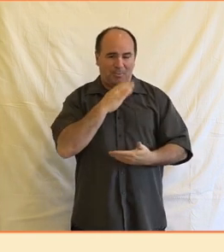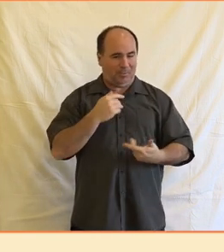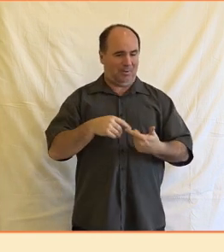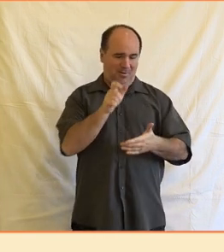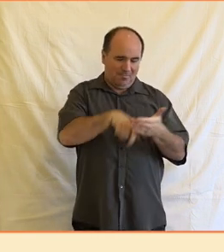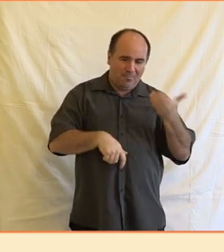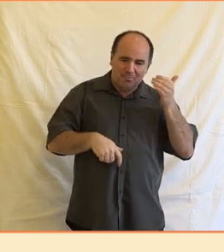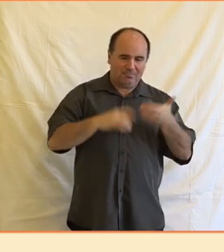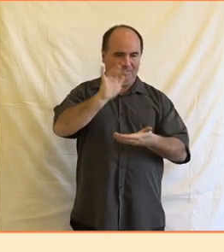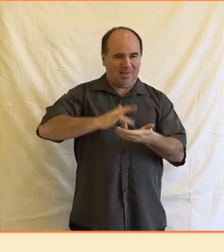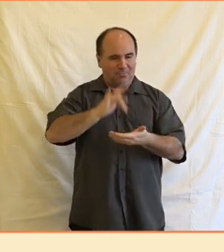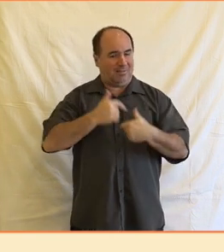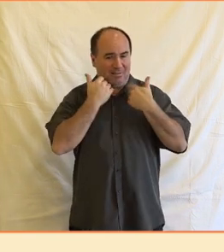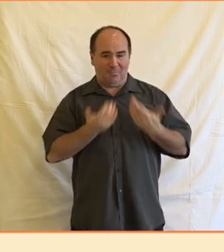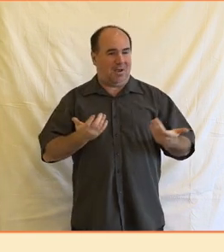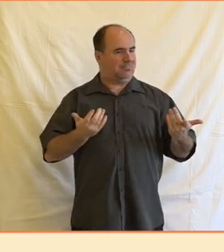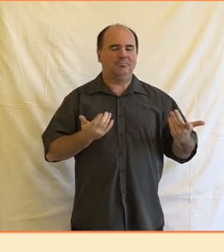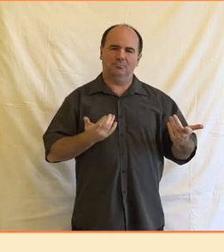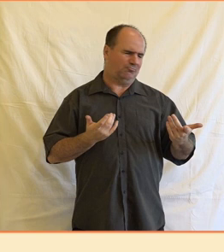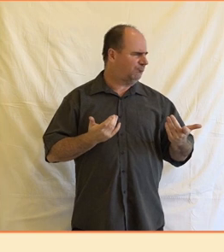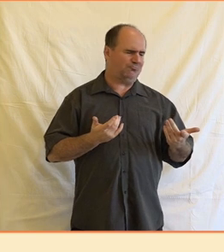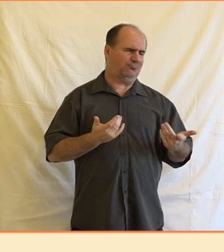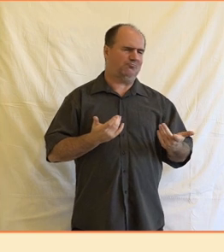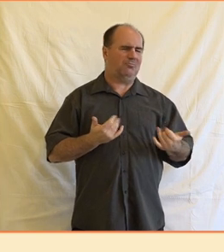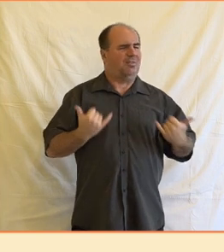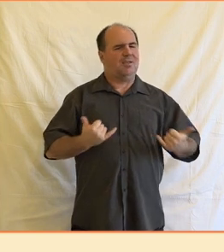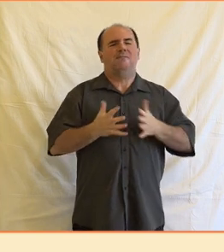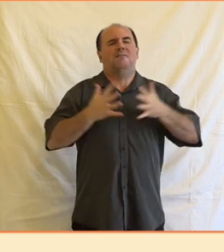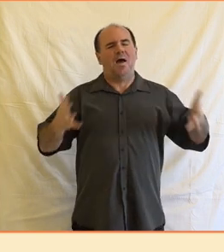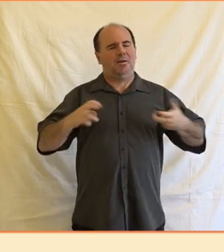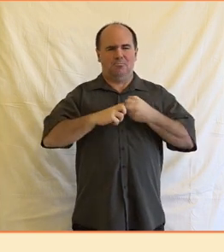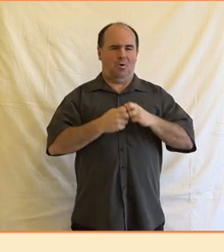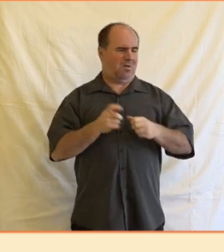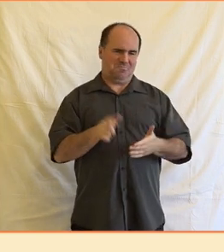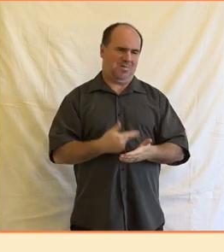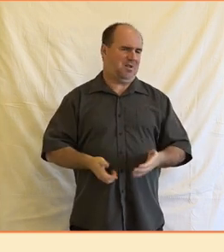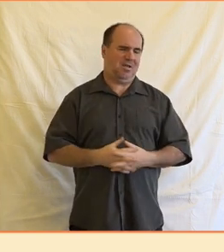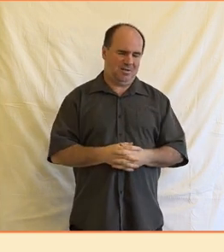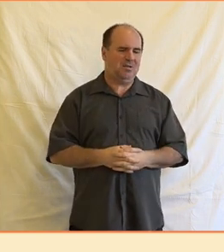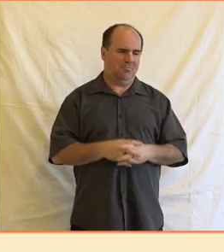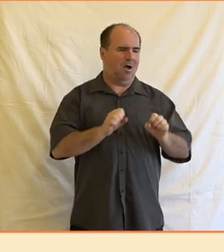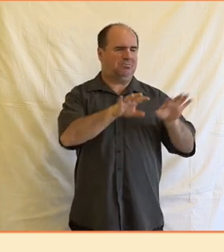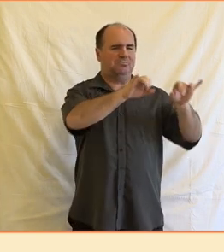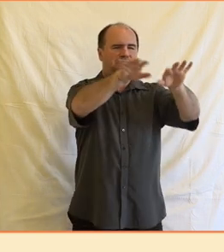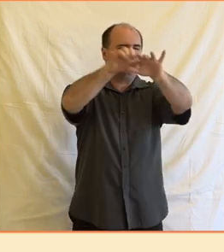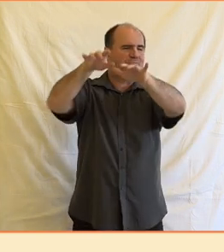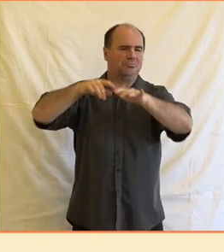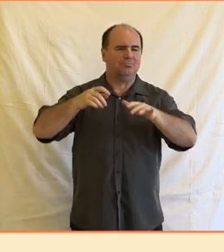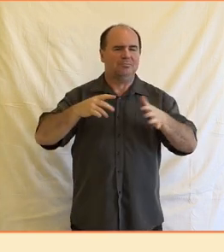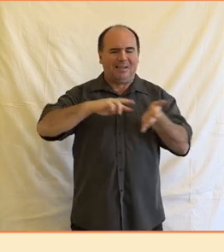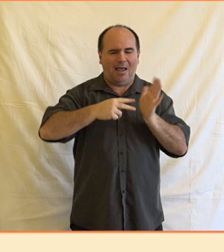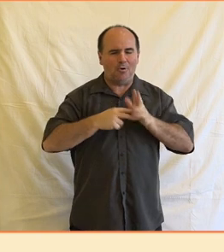nemá podle nich nějaký zásadní dopad na to, jestli mají třeba ti digitálně vyloučení lidé služby